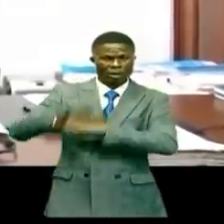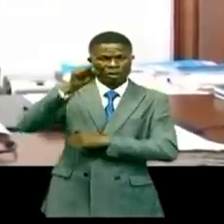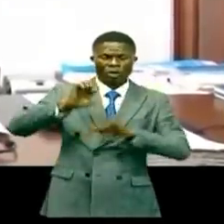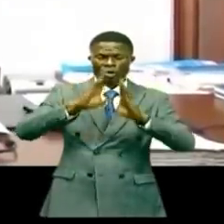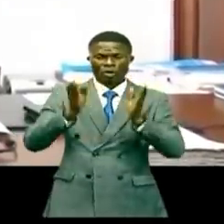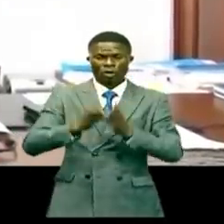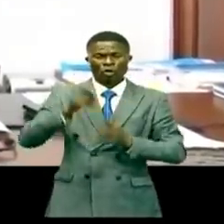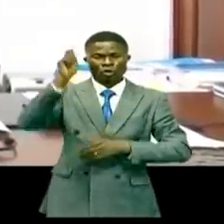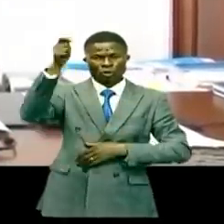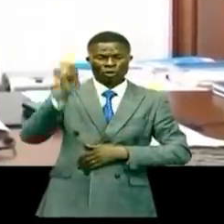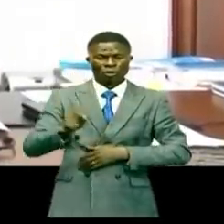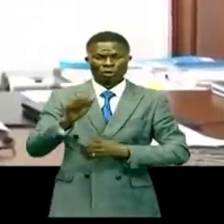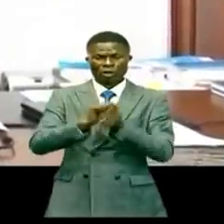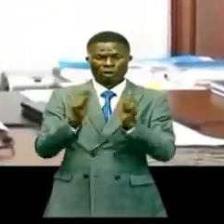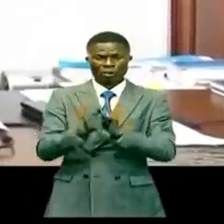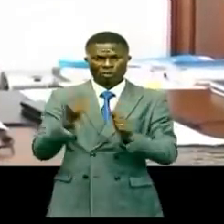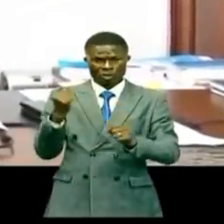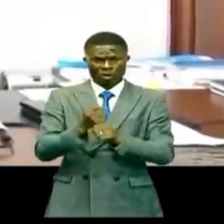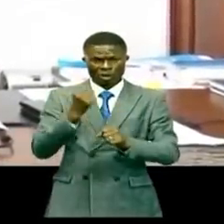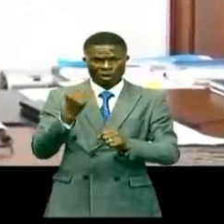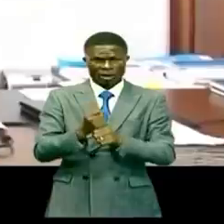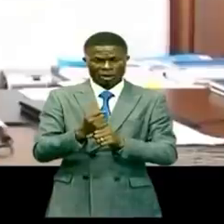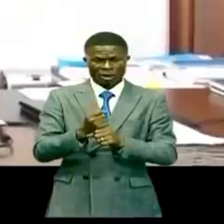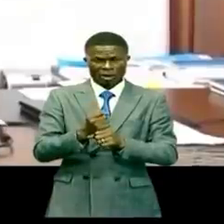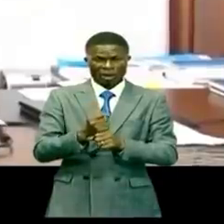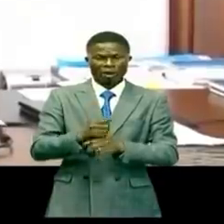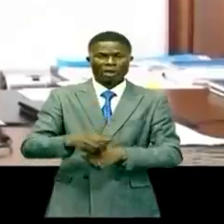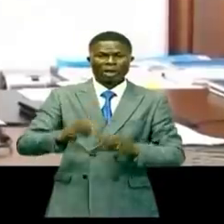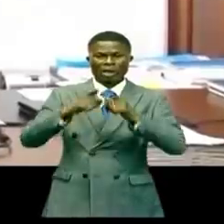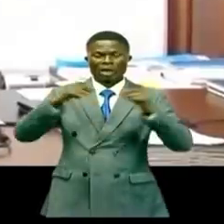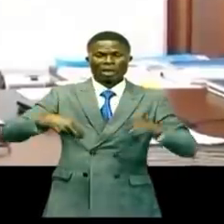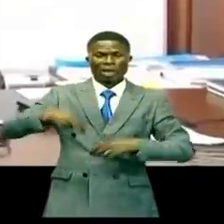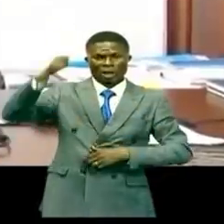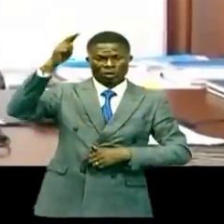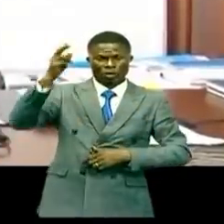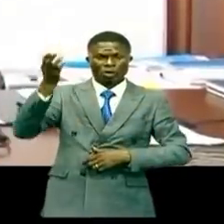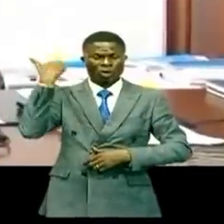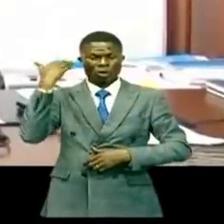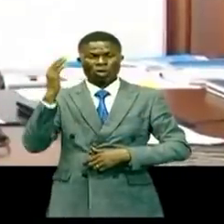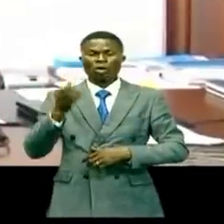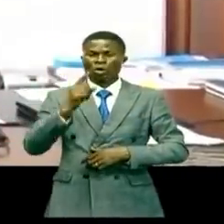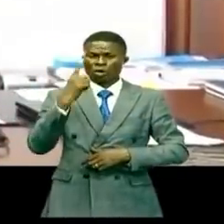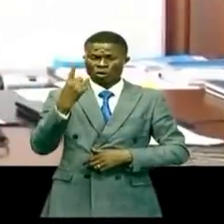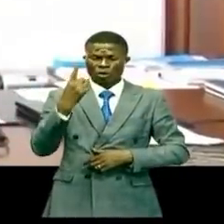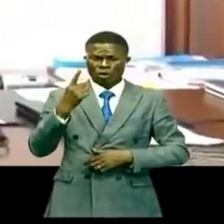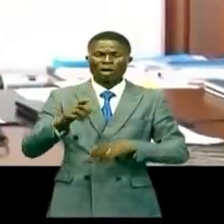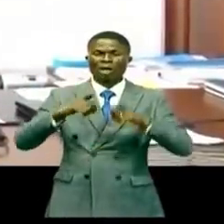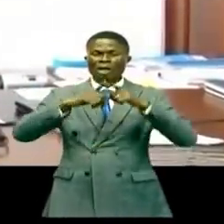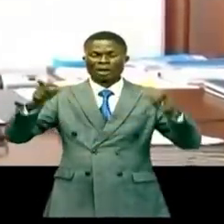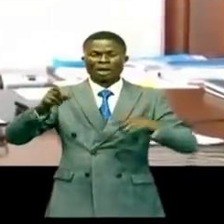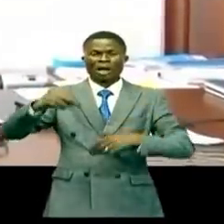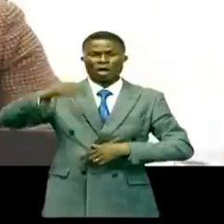armés dans les secteurs opérationnels Grand Nord Sokola 1 et Grand Nord Sokola 2.